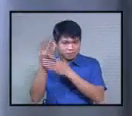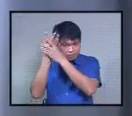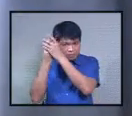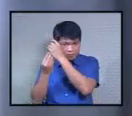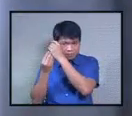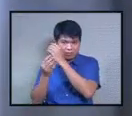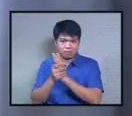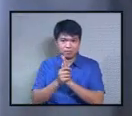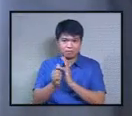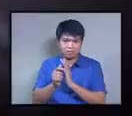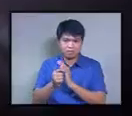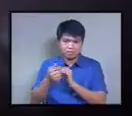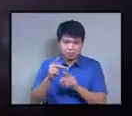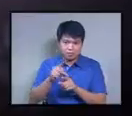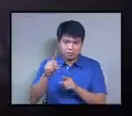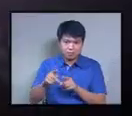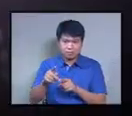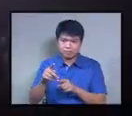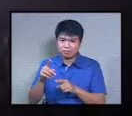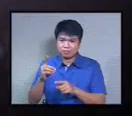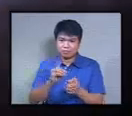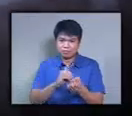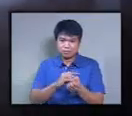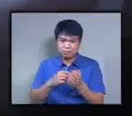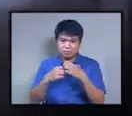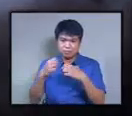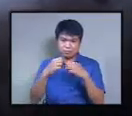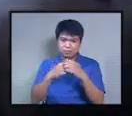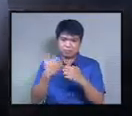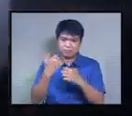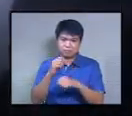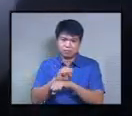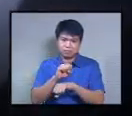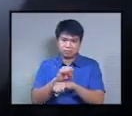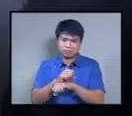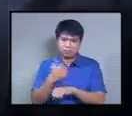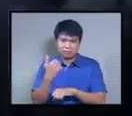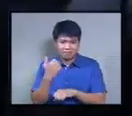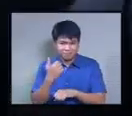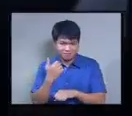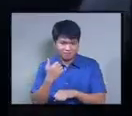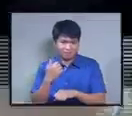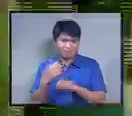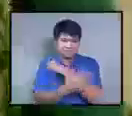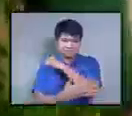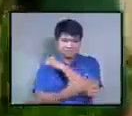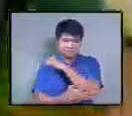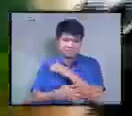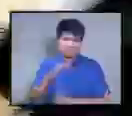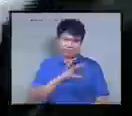mga pinakamahusay ng mga profesional, mga doktor, inhinyero, mga manggagawa at iba pa, ibang bayan ang nakikinabang.